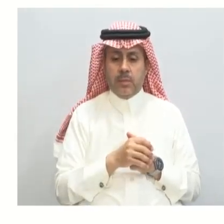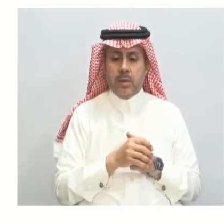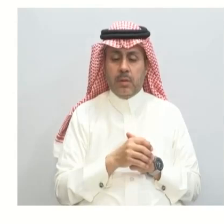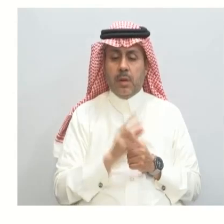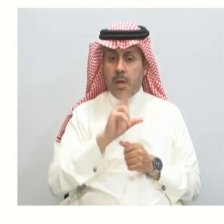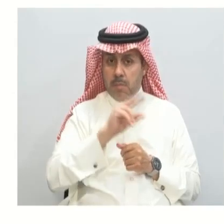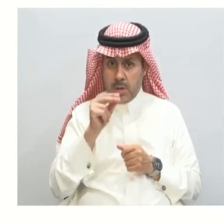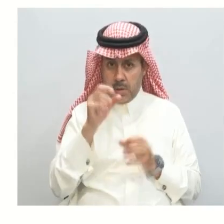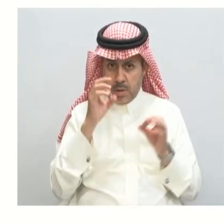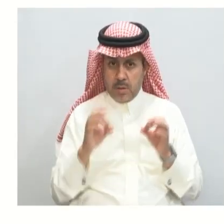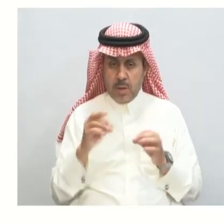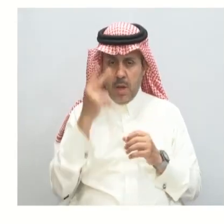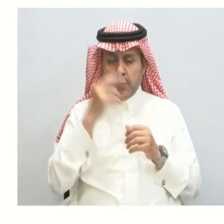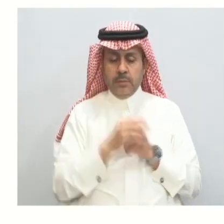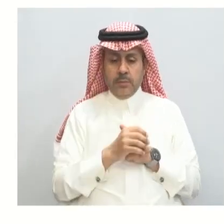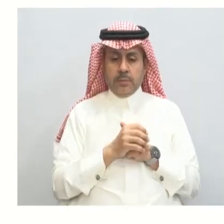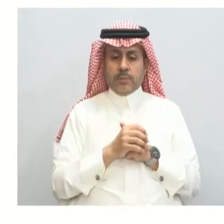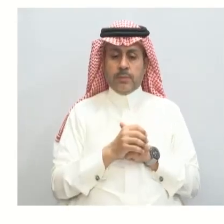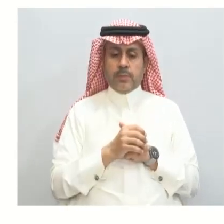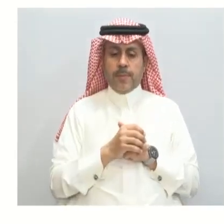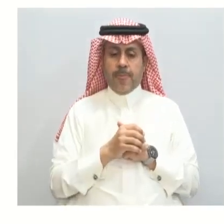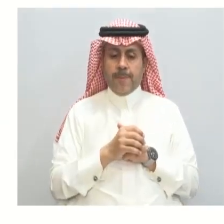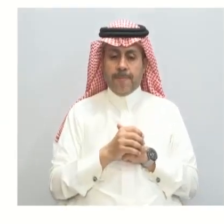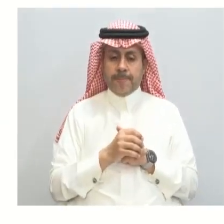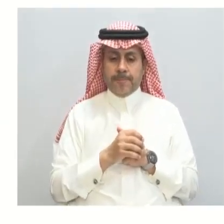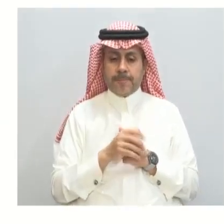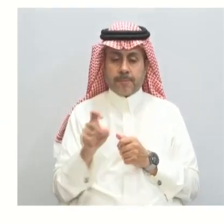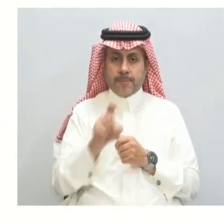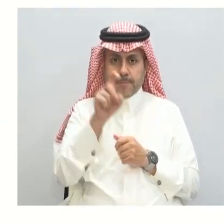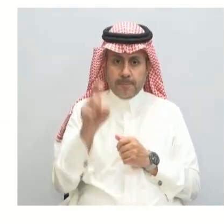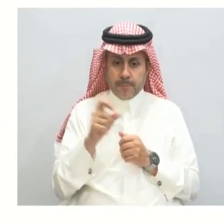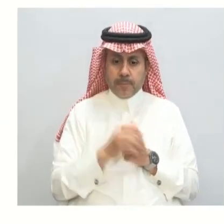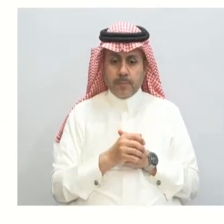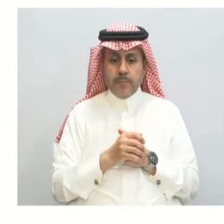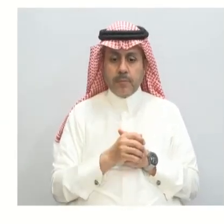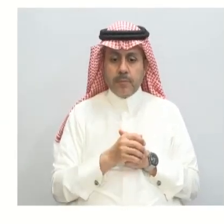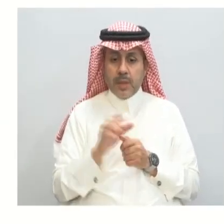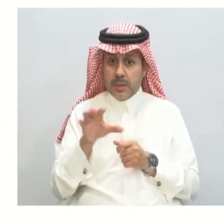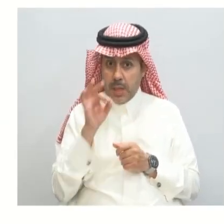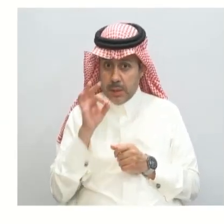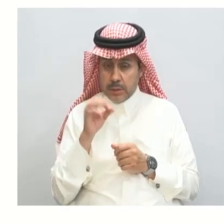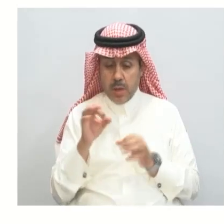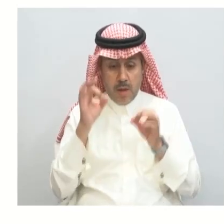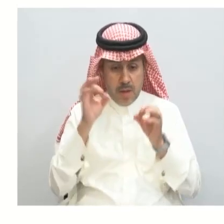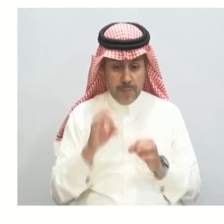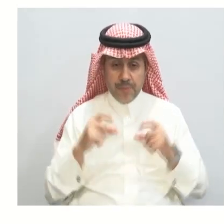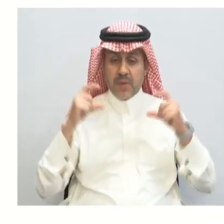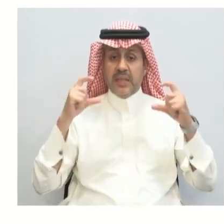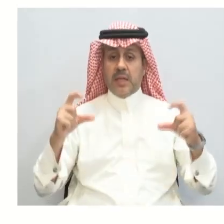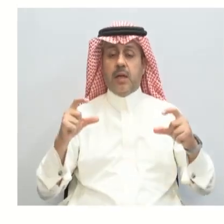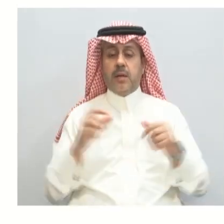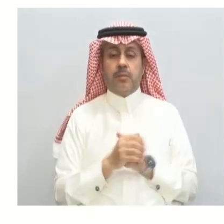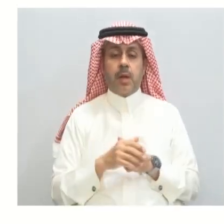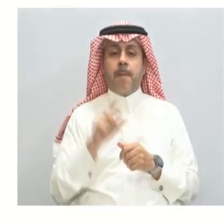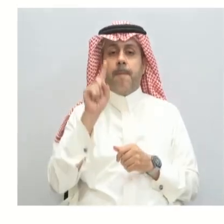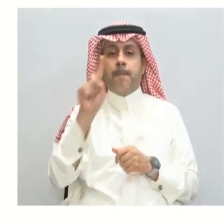ما دلت عليه الايه الاخرى وقليل من عبادي الشكر بعد ذلك ناتي الى السؤال الاخر استخرج الايه الداله